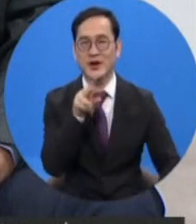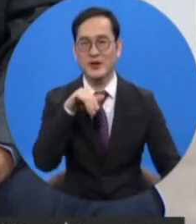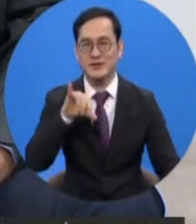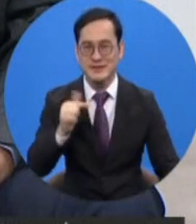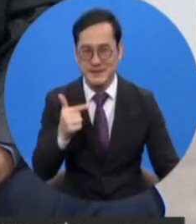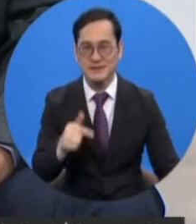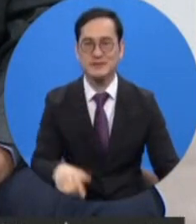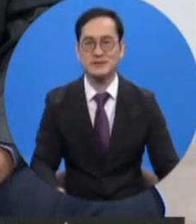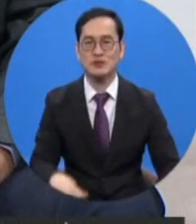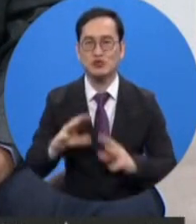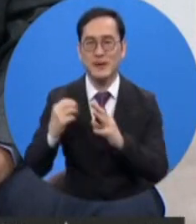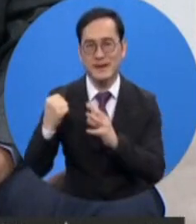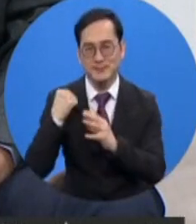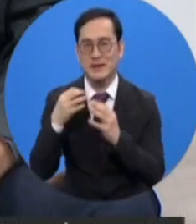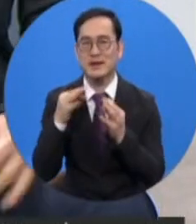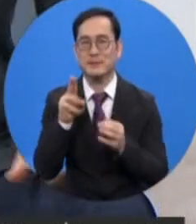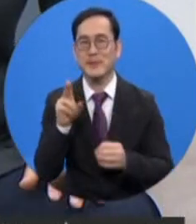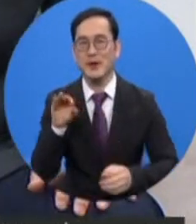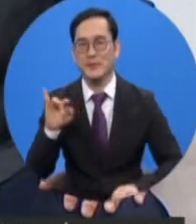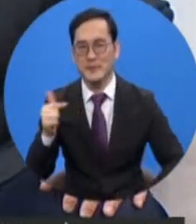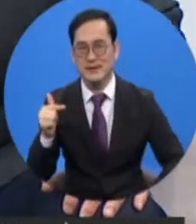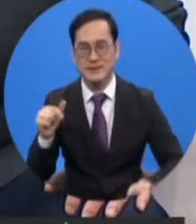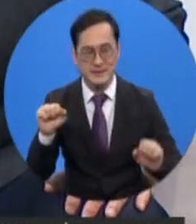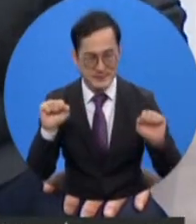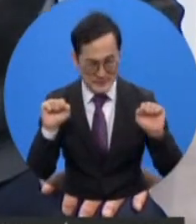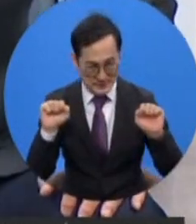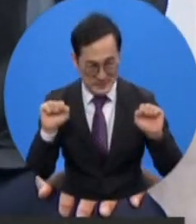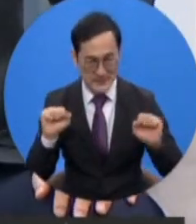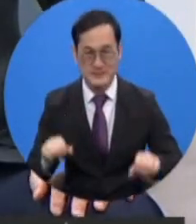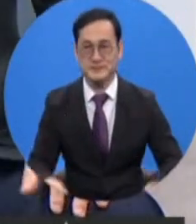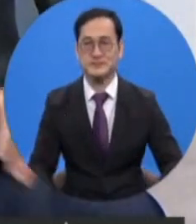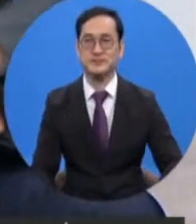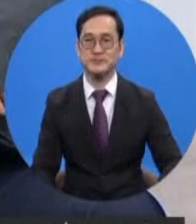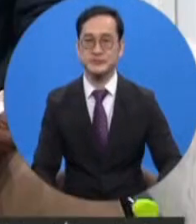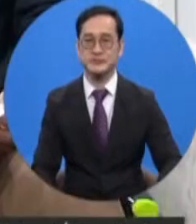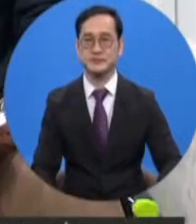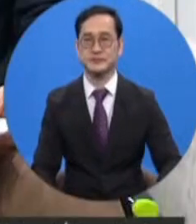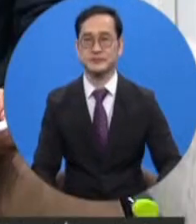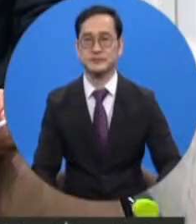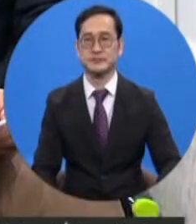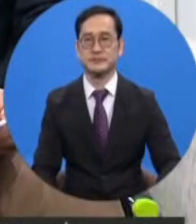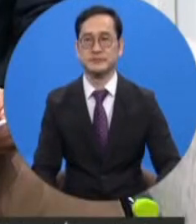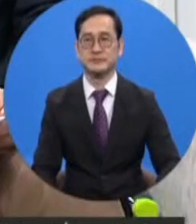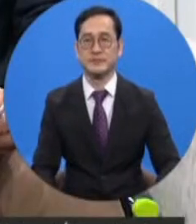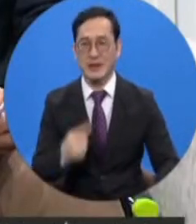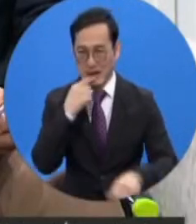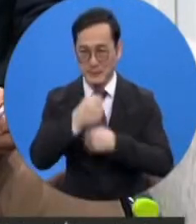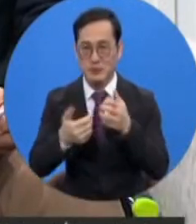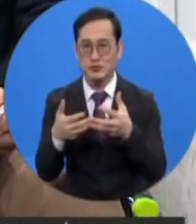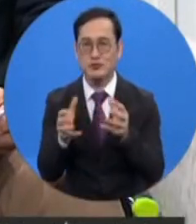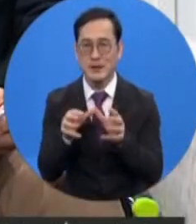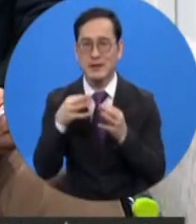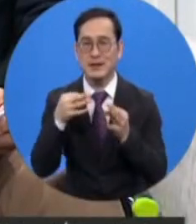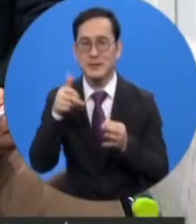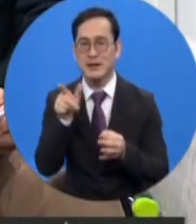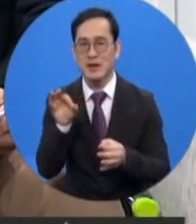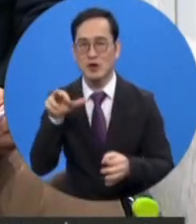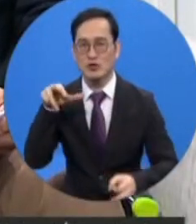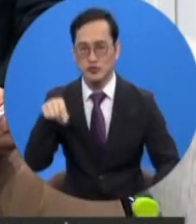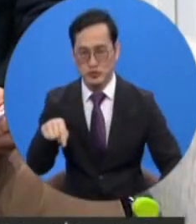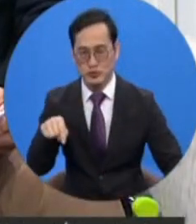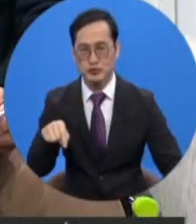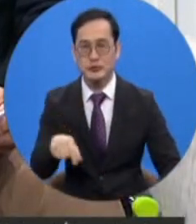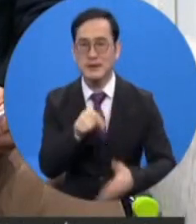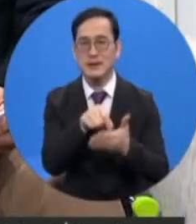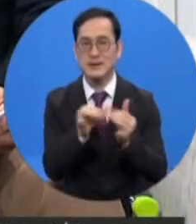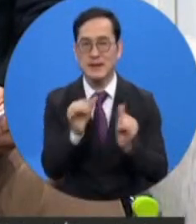윤석열 후보, 국민의힘의 김병민 대변인 나오셨습니다. 돌직구쇼 좌장, 서울시 정무부시장을 역임한 민주당 김영주 전 의원과 청와대